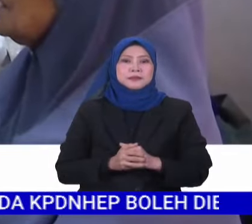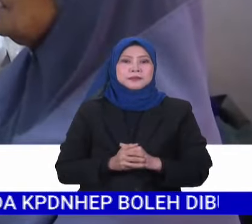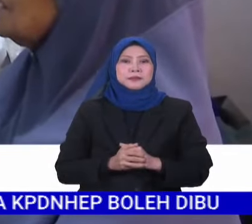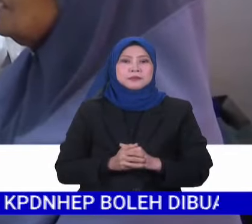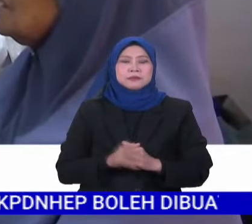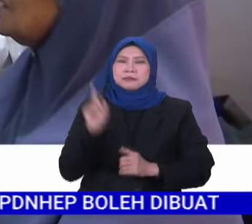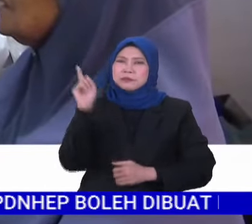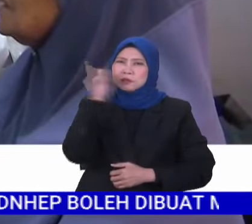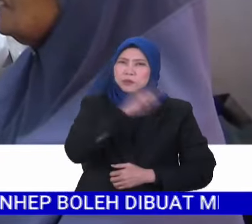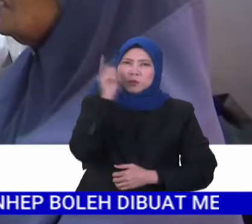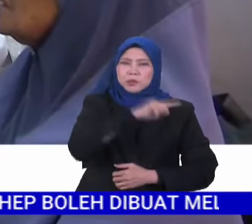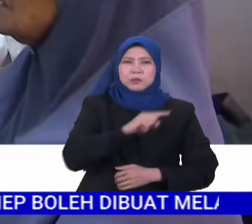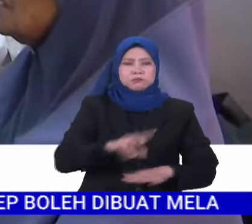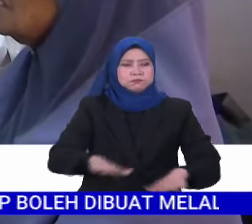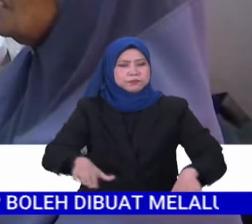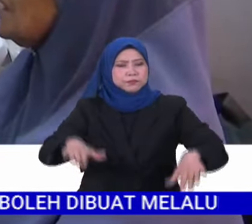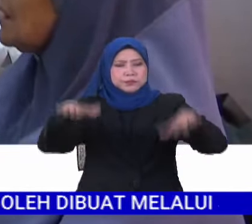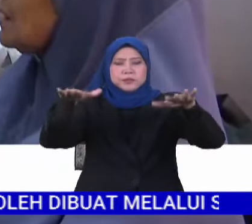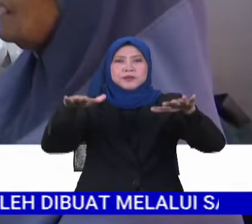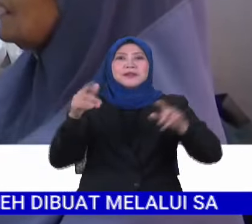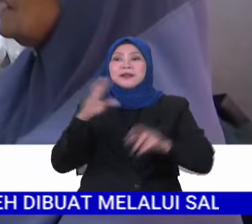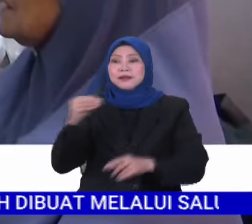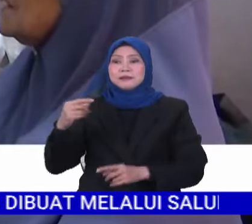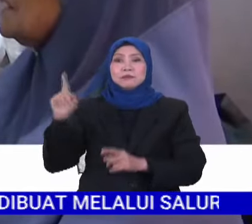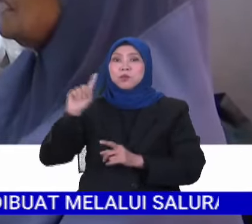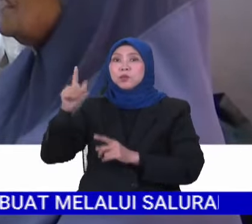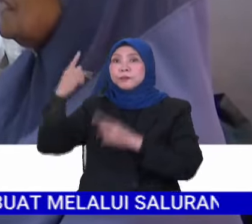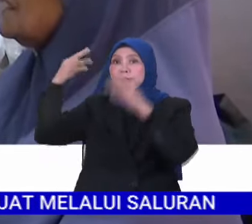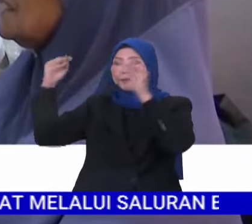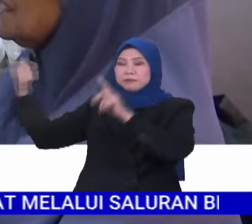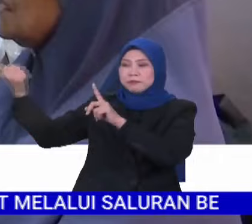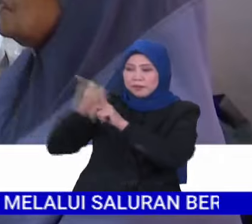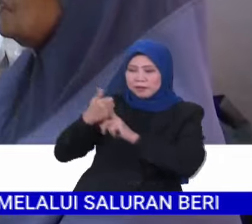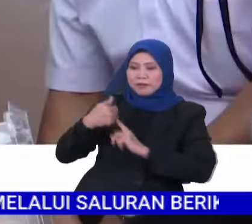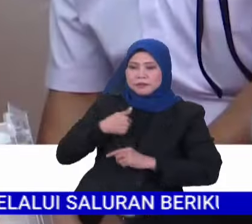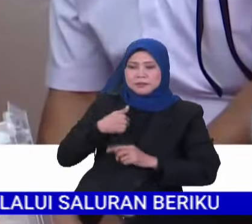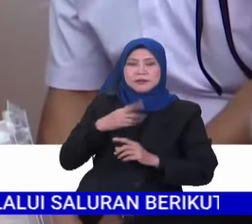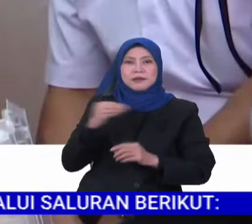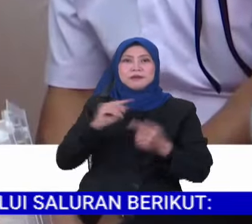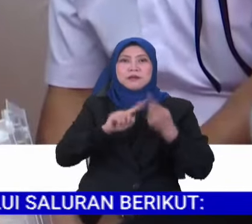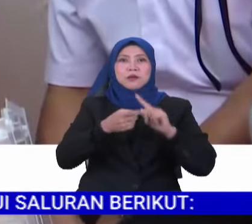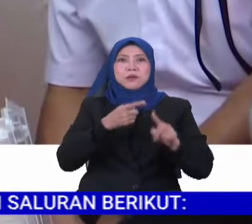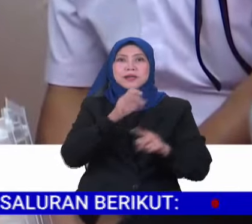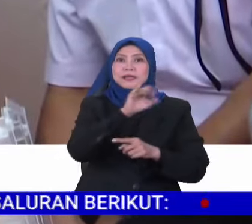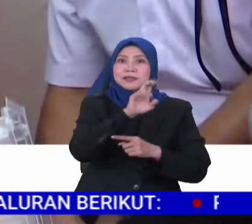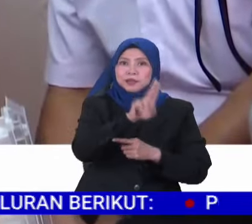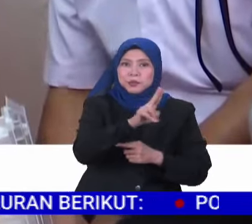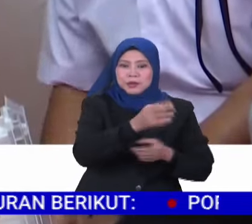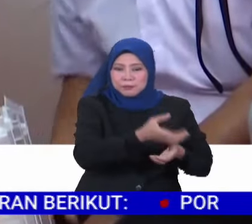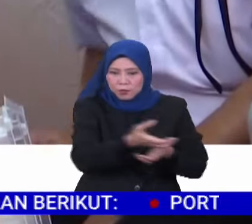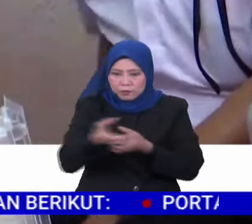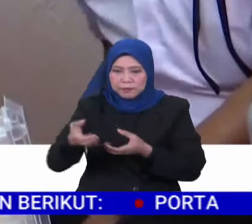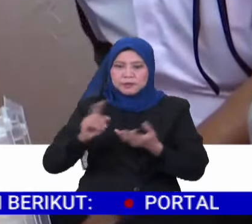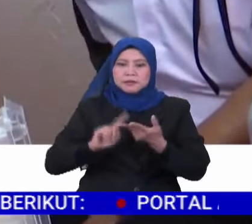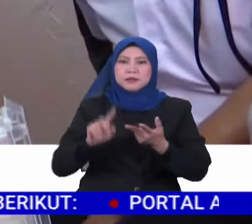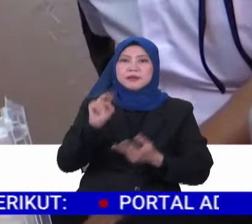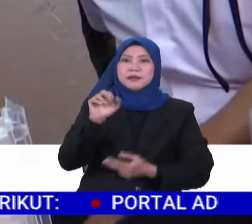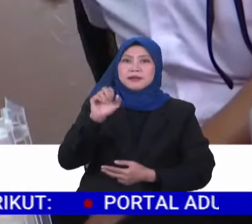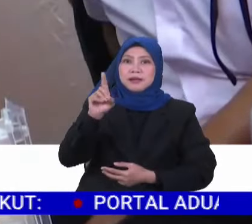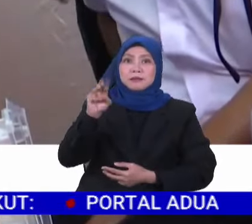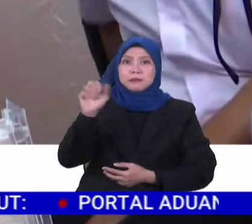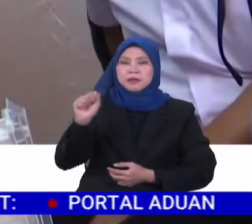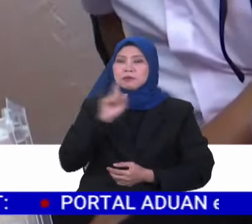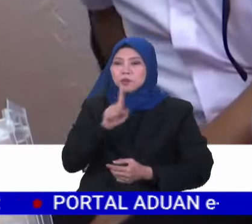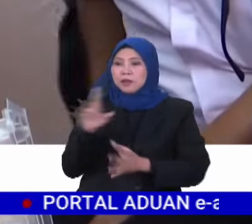amat tuh diarahkan saya dan juga rata-rata daripada Isyu nanma Danbo semua pagi ini